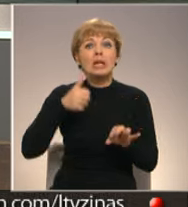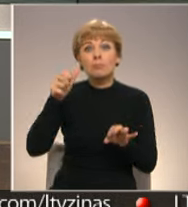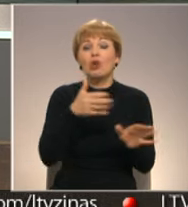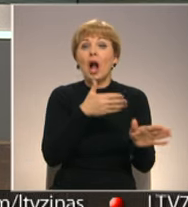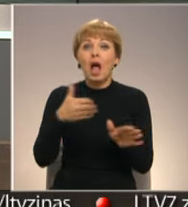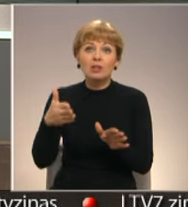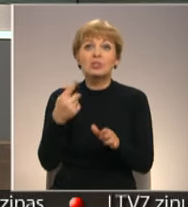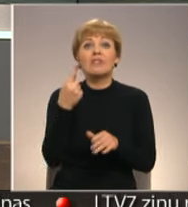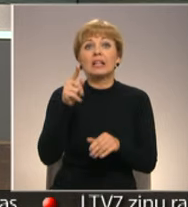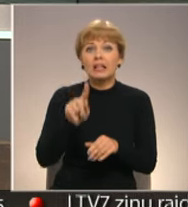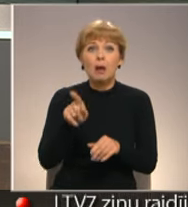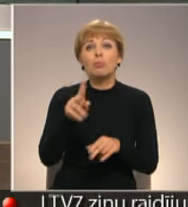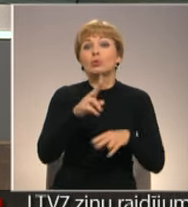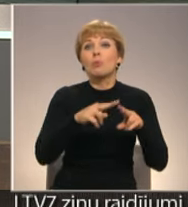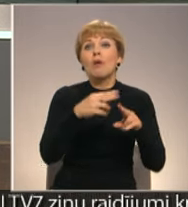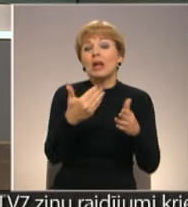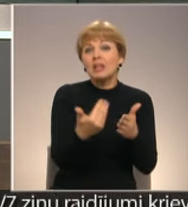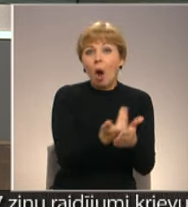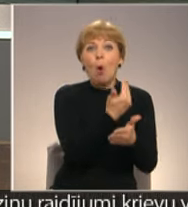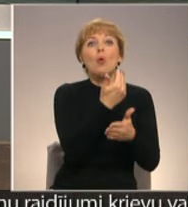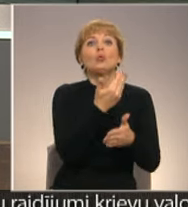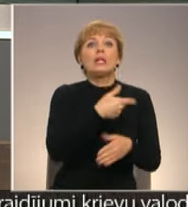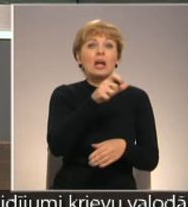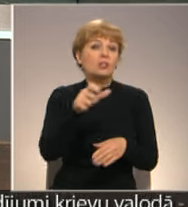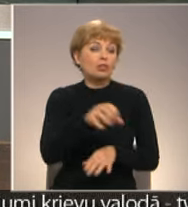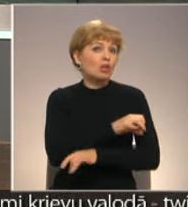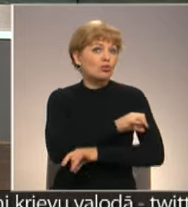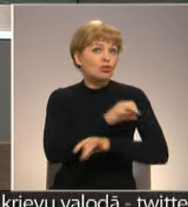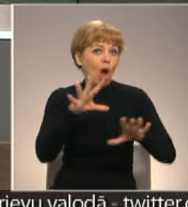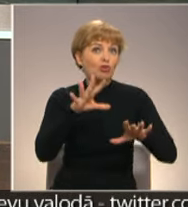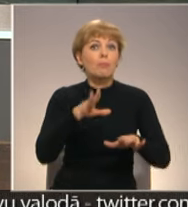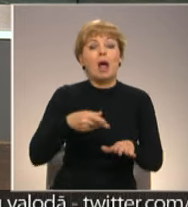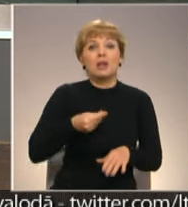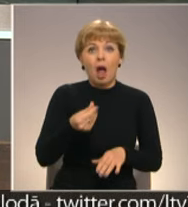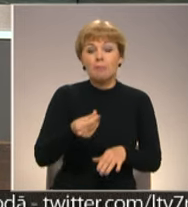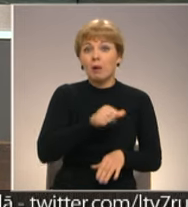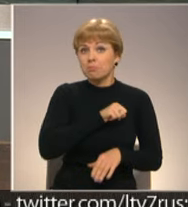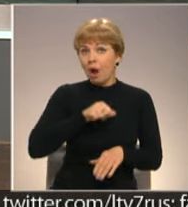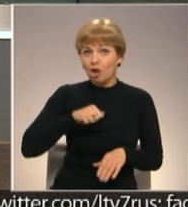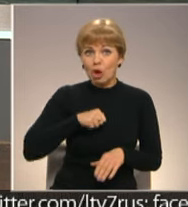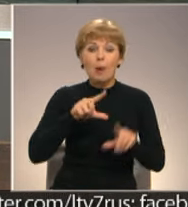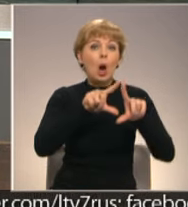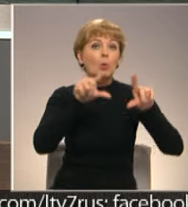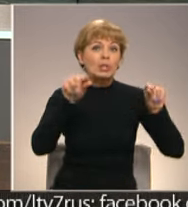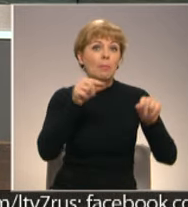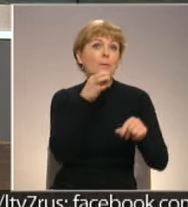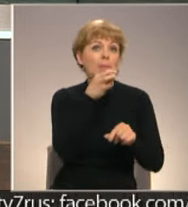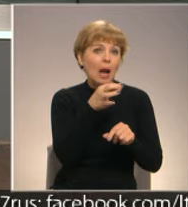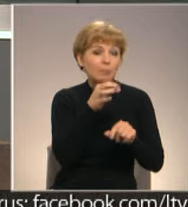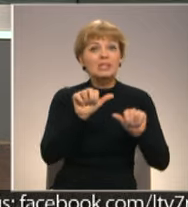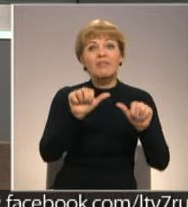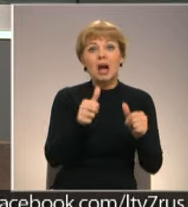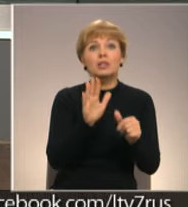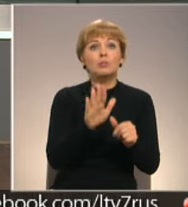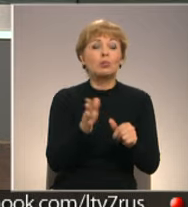bet iedzīvotāji ir sašutuši, ka par to jāmaksā viņiem pašiem. Uzņēmumā gan piebilst tādā variantā, tā tas būtu apusējs